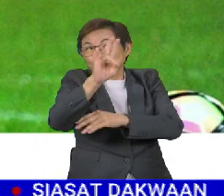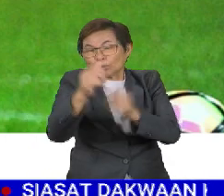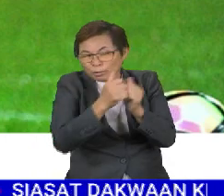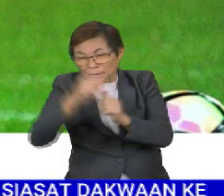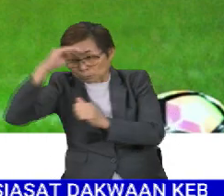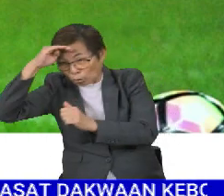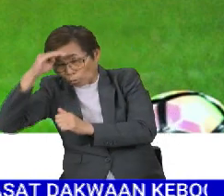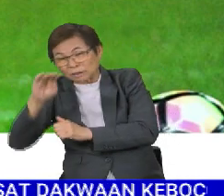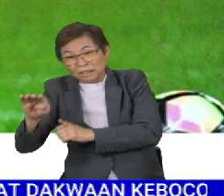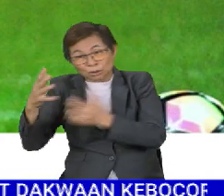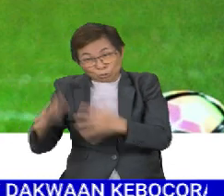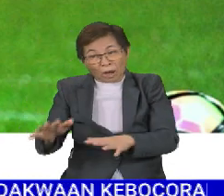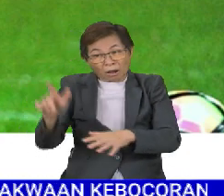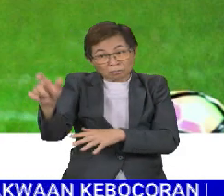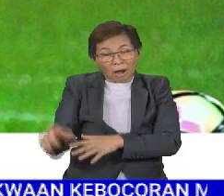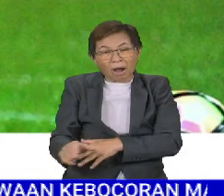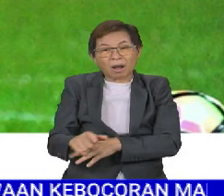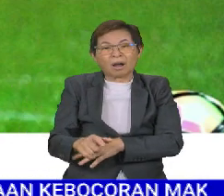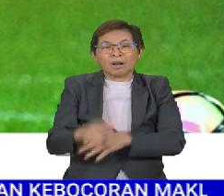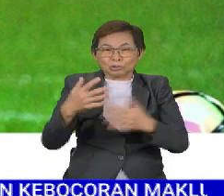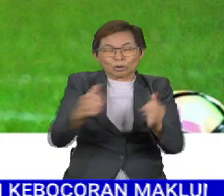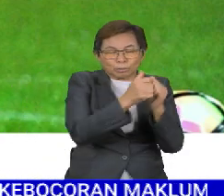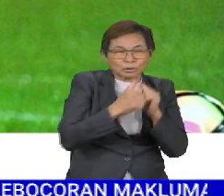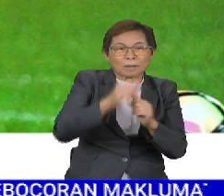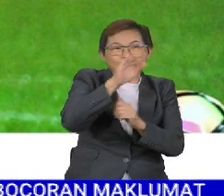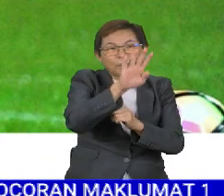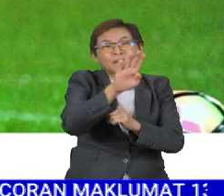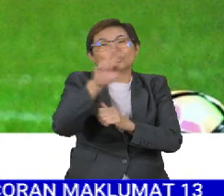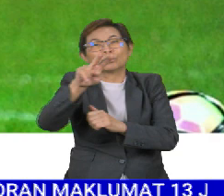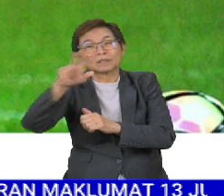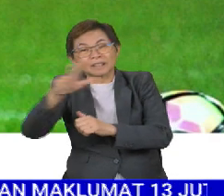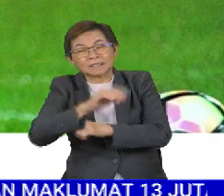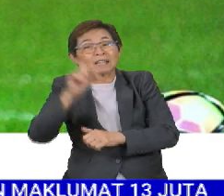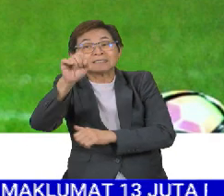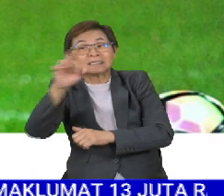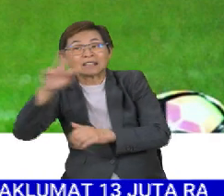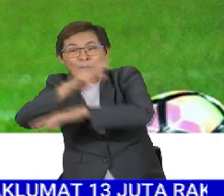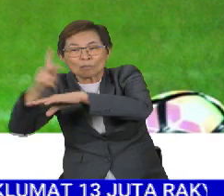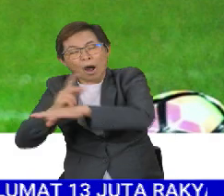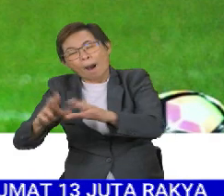JDT, Azrif yang turut mempunyai cap bersama skuad B23 dan senior kebangsaan